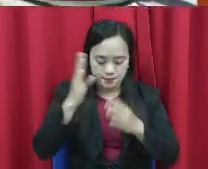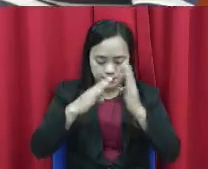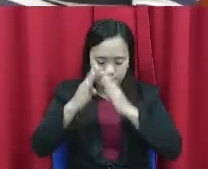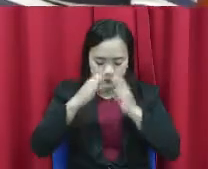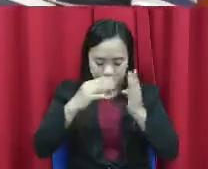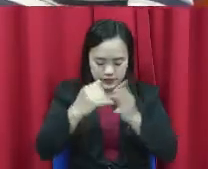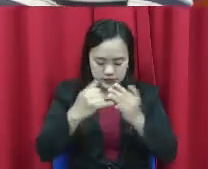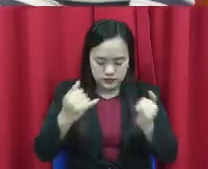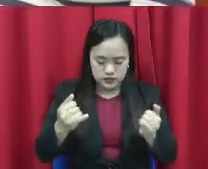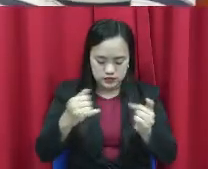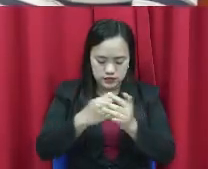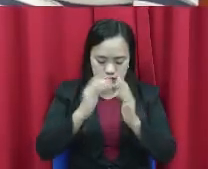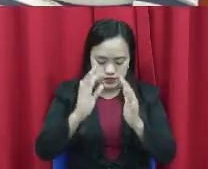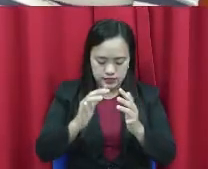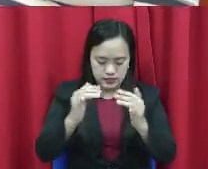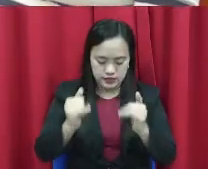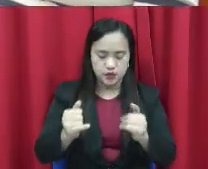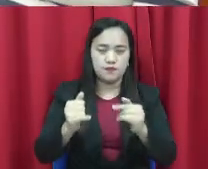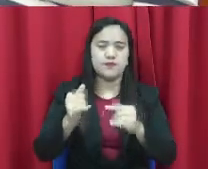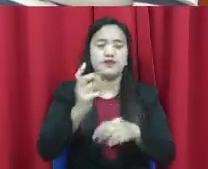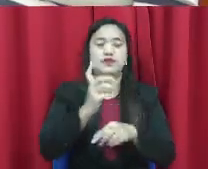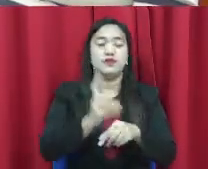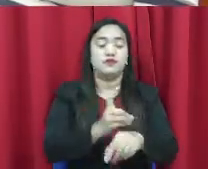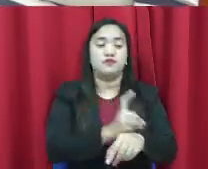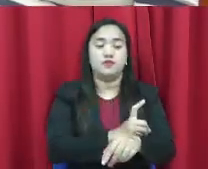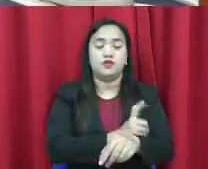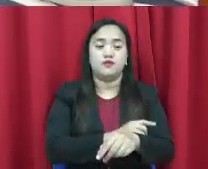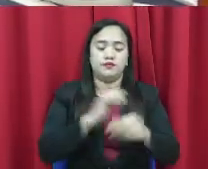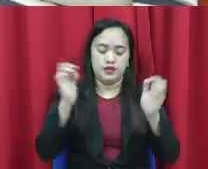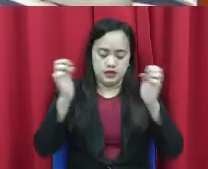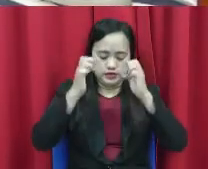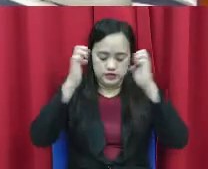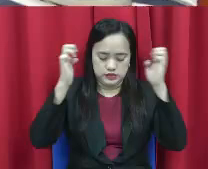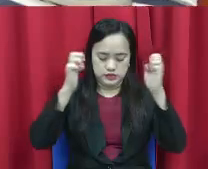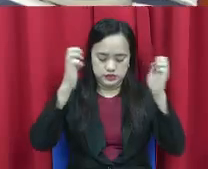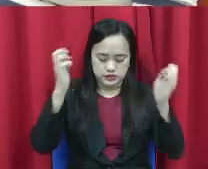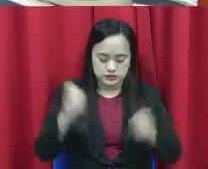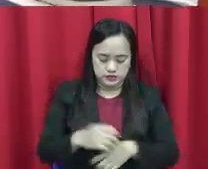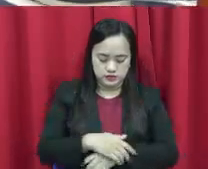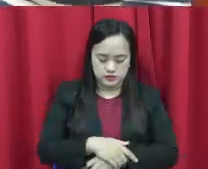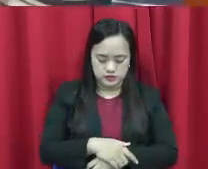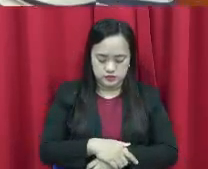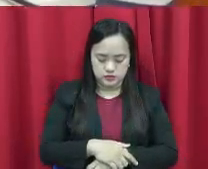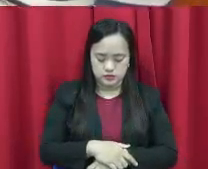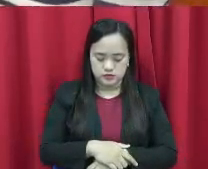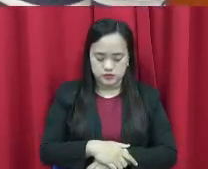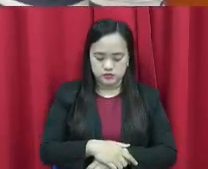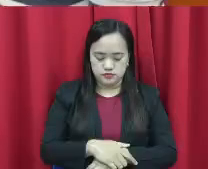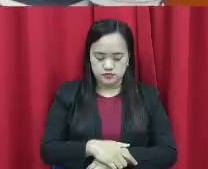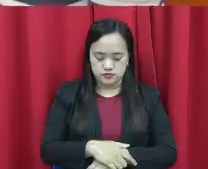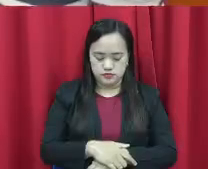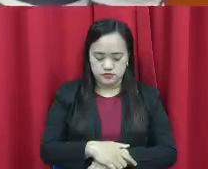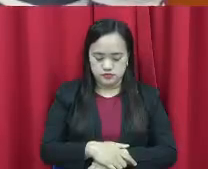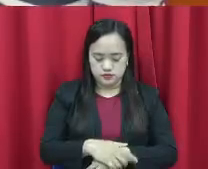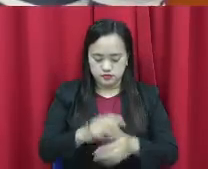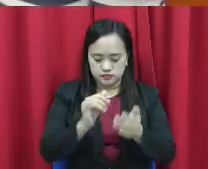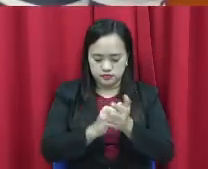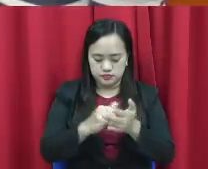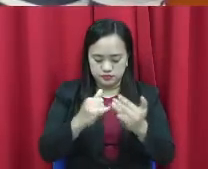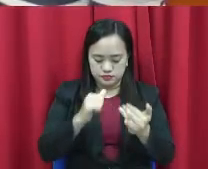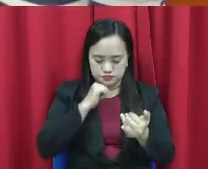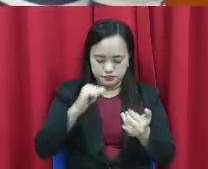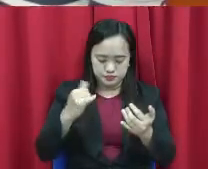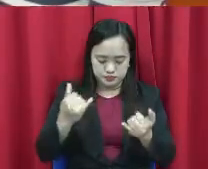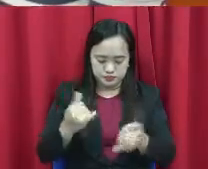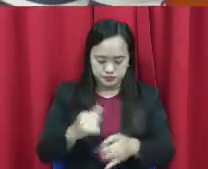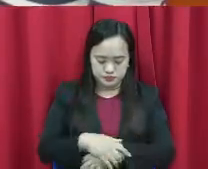mas made-develop natin yung excellent Spirit at hindi tayo magkakaroon ng evil Spirit kaya sa loob ng family at maging sa